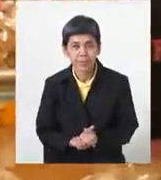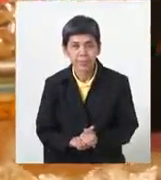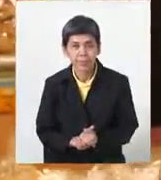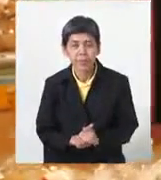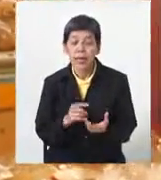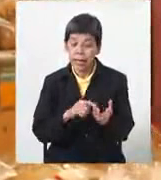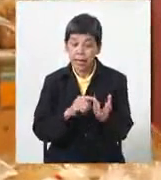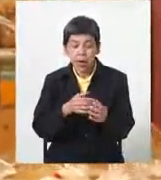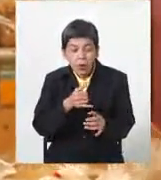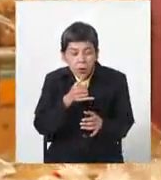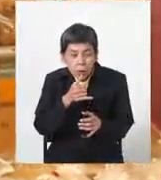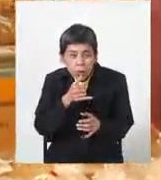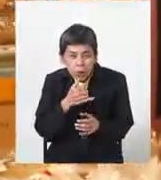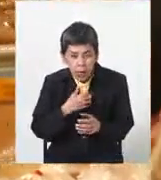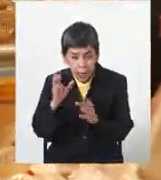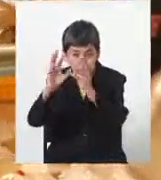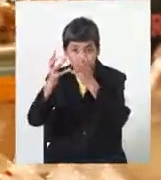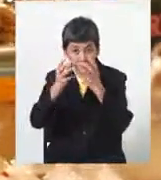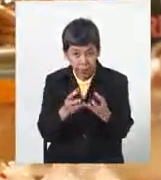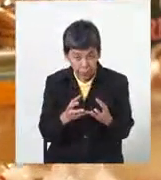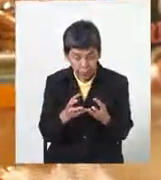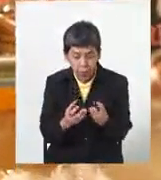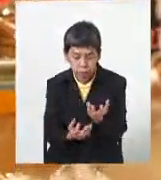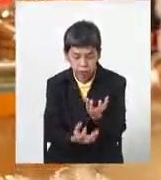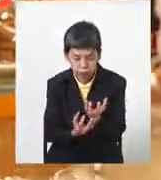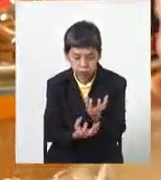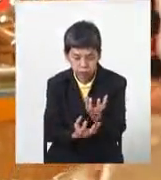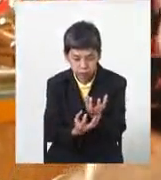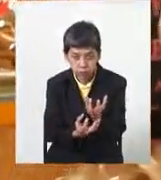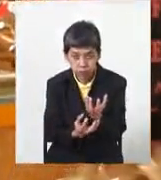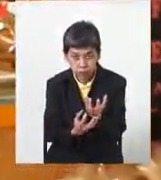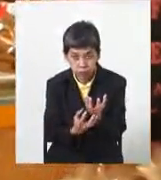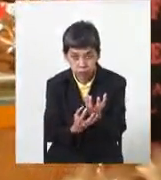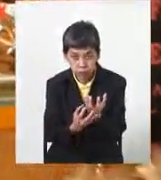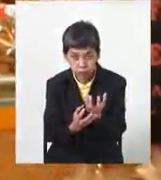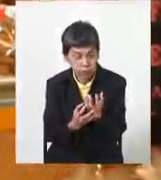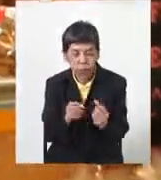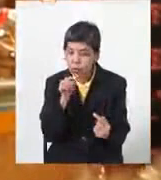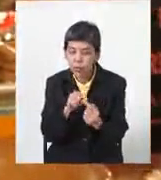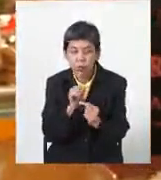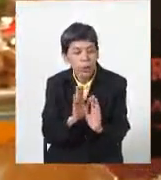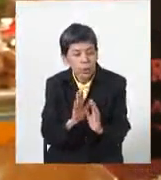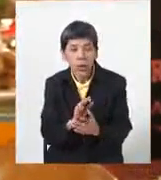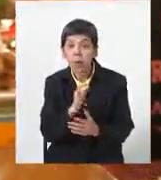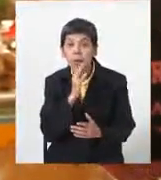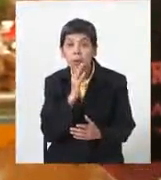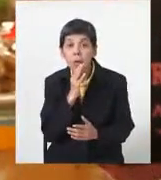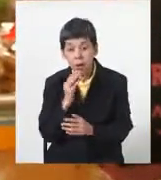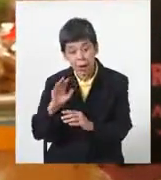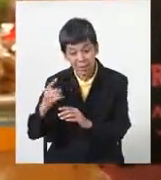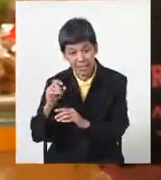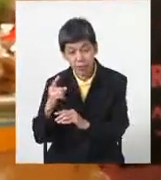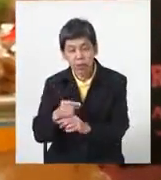อุ่นครับก็คือที่เราเก็บมาเราจะมาต้มให้เดือดโดยประมาณ15นาทีก็คือเรียกตรงตัวเค้าเรียกว่าน้ำตาล